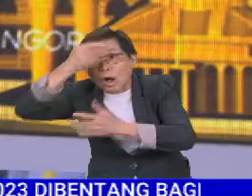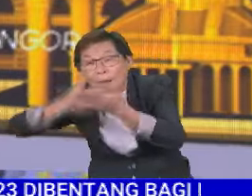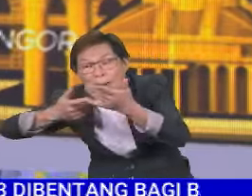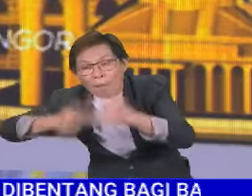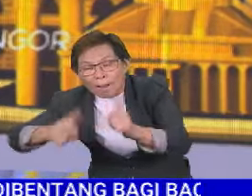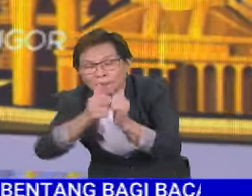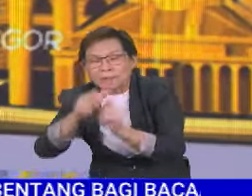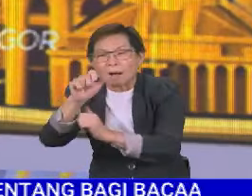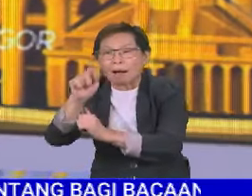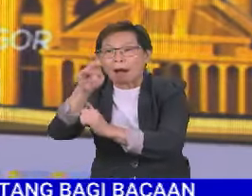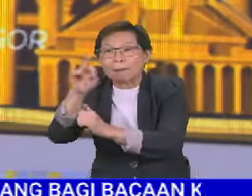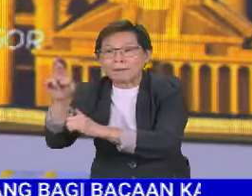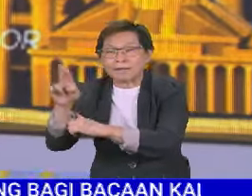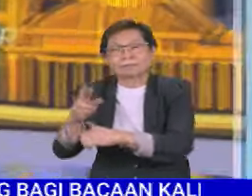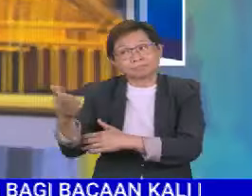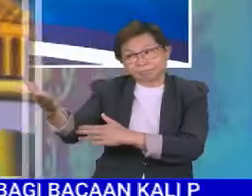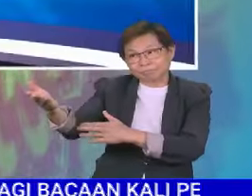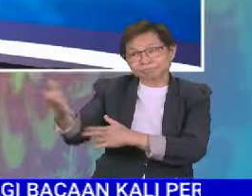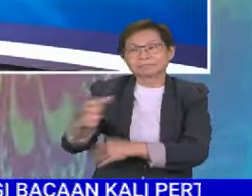bersama Amir Ashraf Rusidan. Silakan Amir.